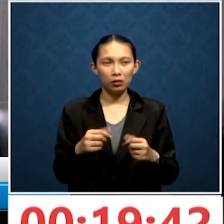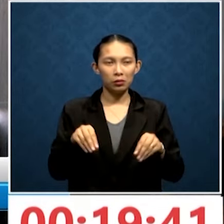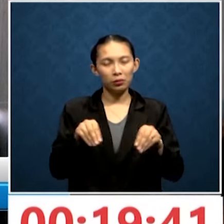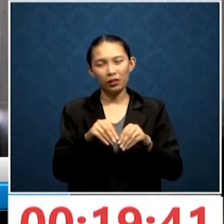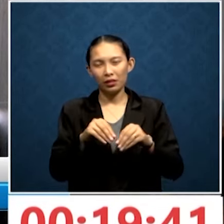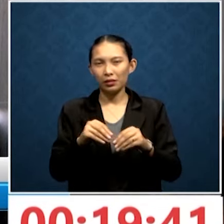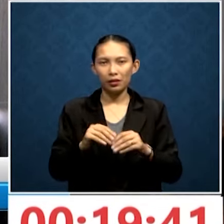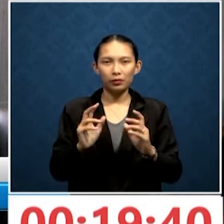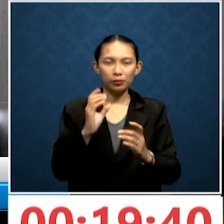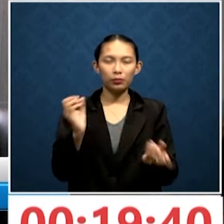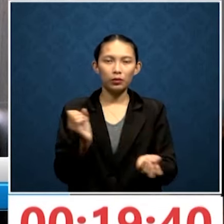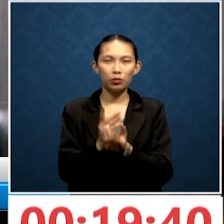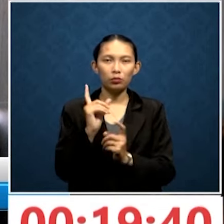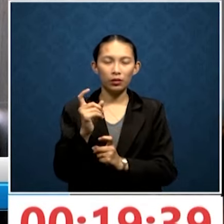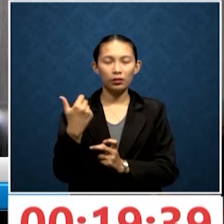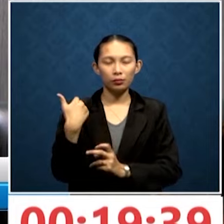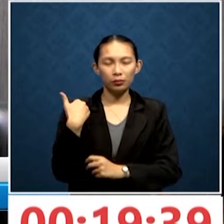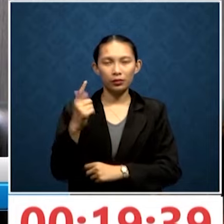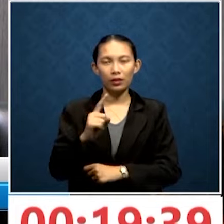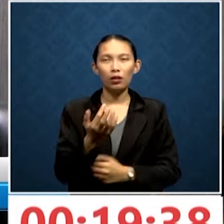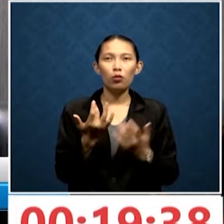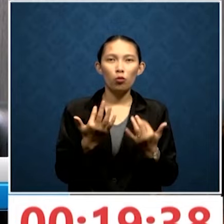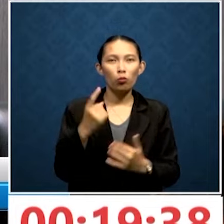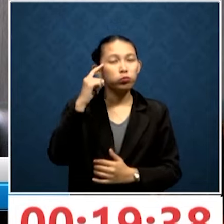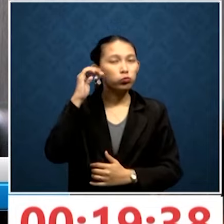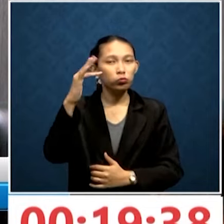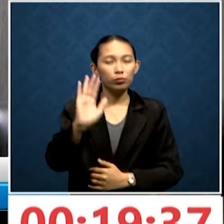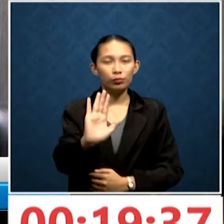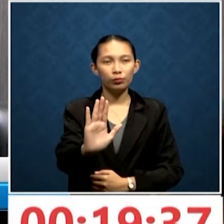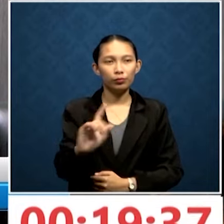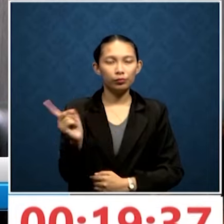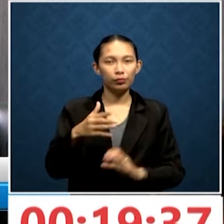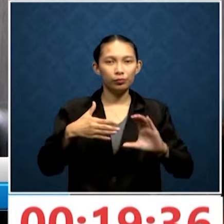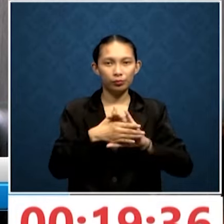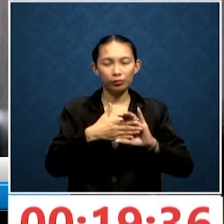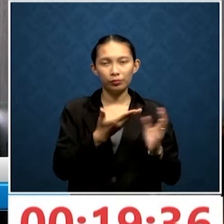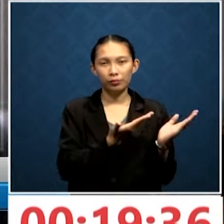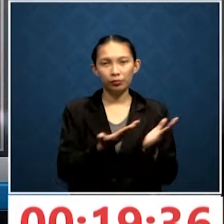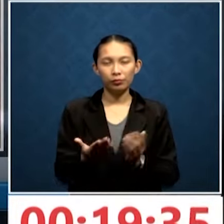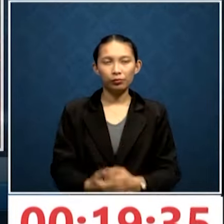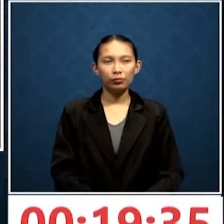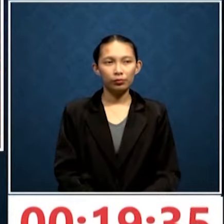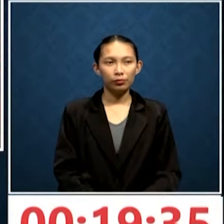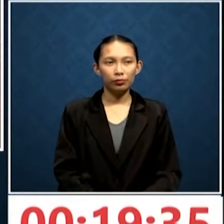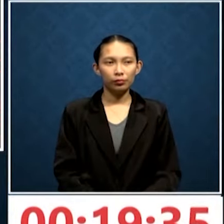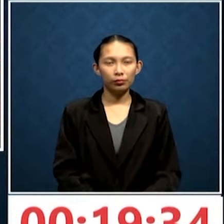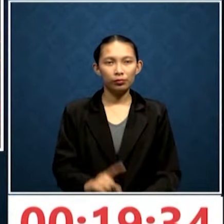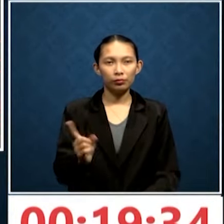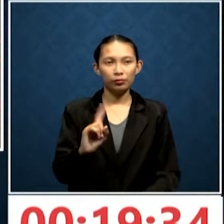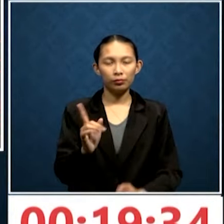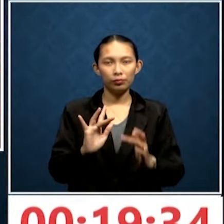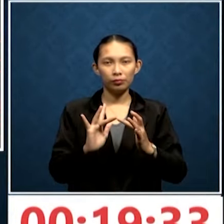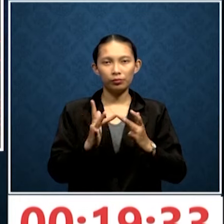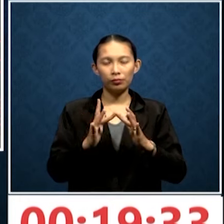ไปทุกทีก็ยังรอความหวังจากท่านค่ะขอสไลด์เลยค่ะการลุกคืบของแพลตฟอร์มอีค